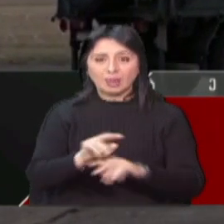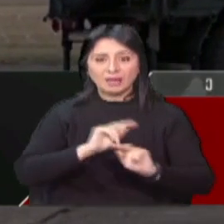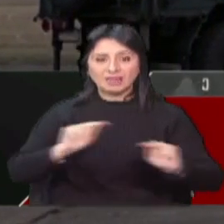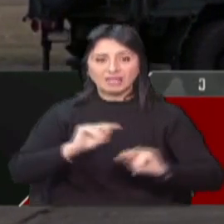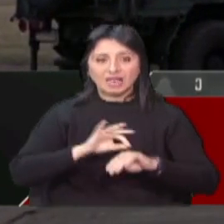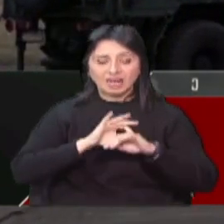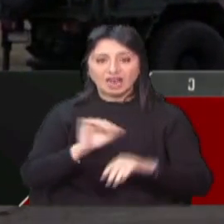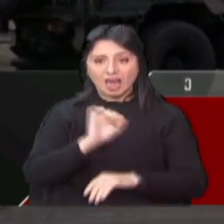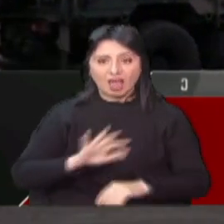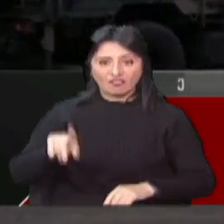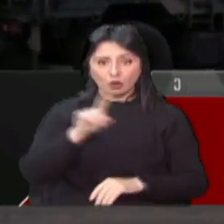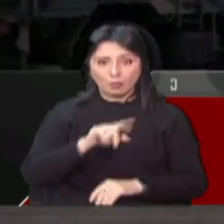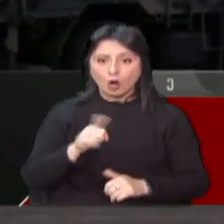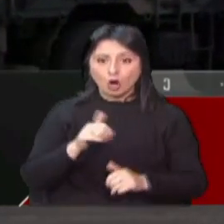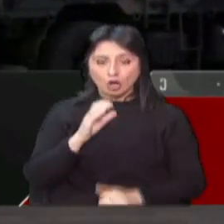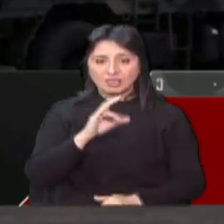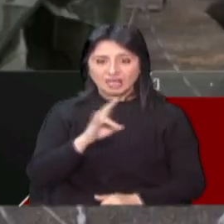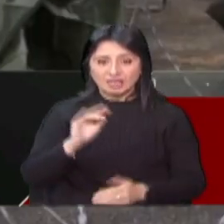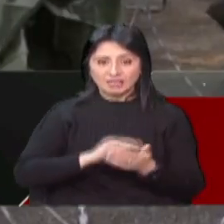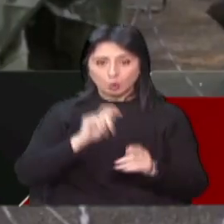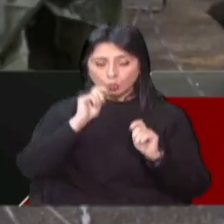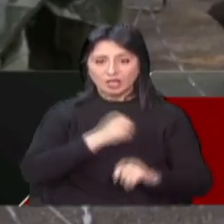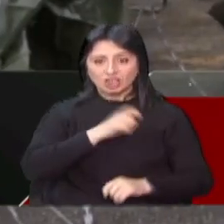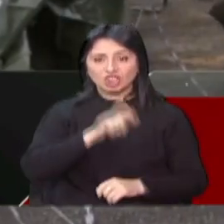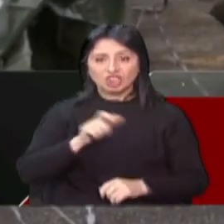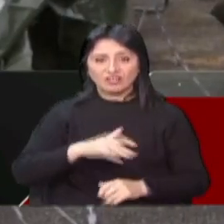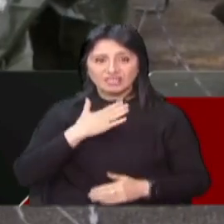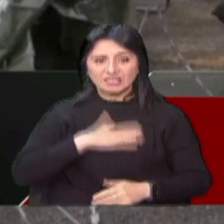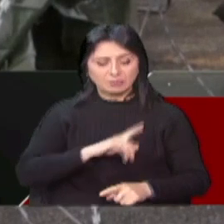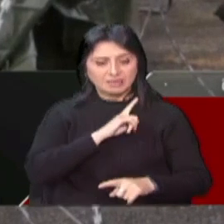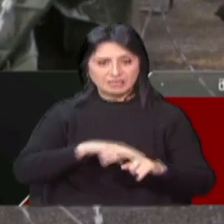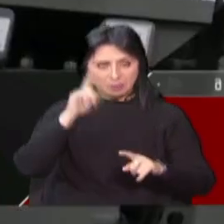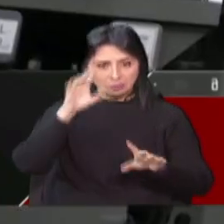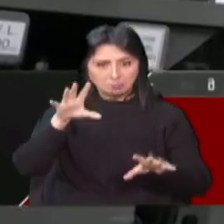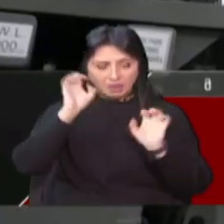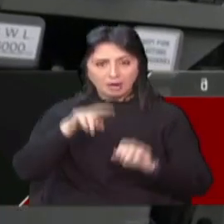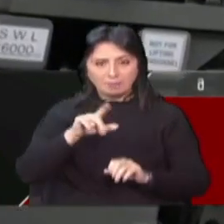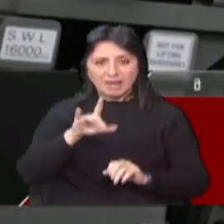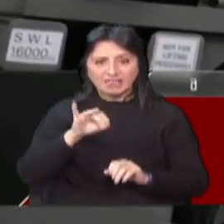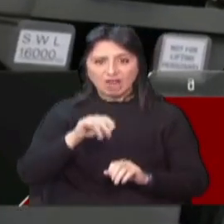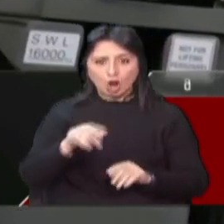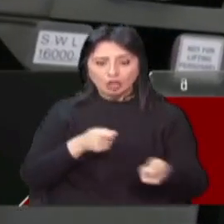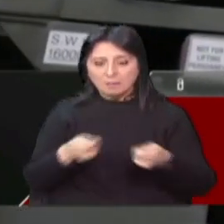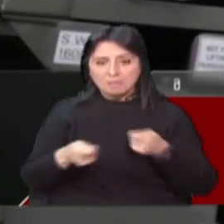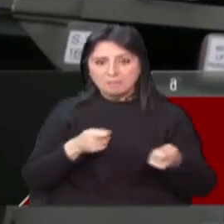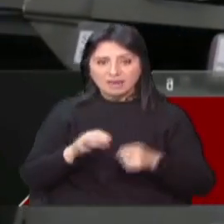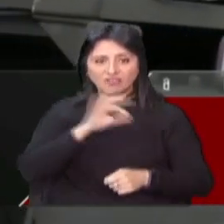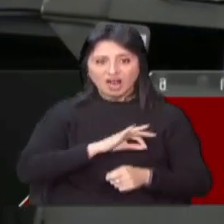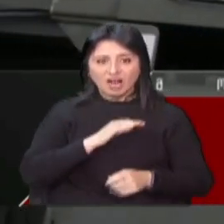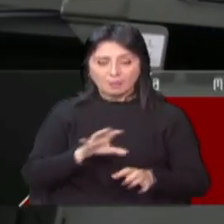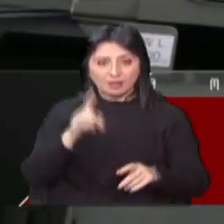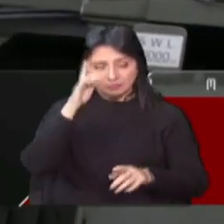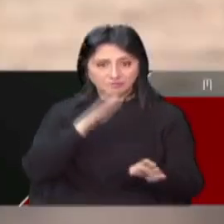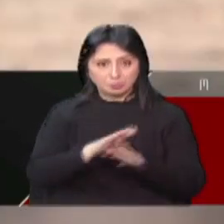treningebs gaivlian evropashi. Rogorc CNN itsers ukrainelma jariskatsebma sakmaot strafat shezles patriotis sistemebis martvis da gamoqenebis